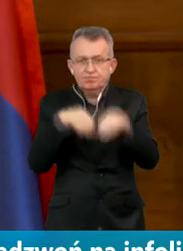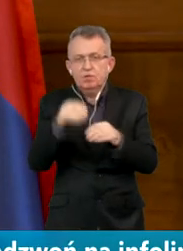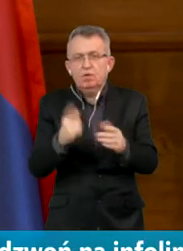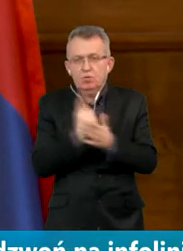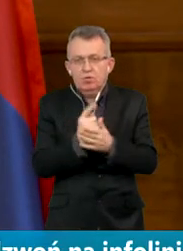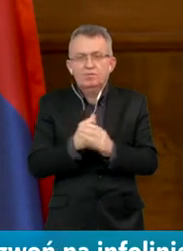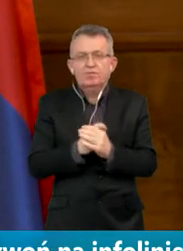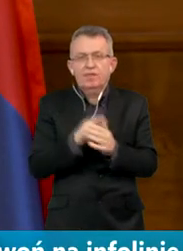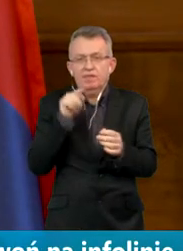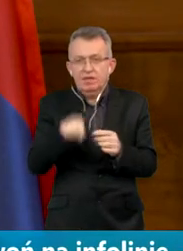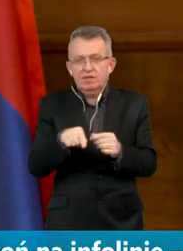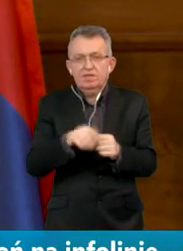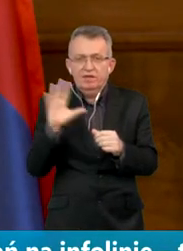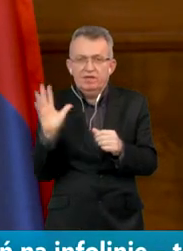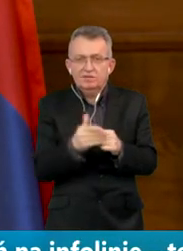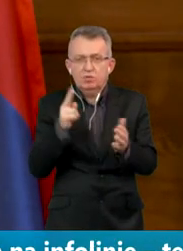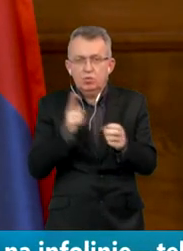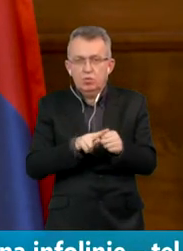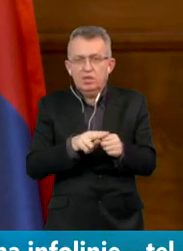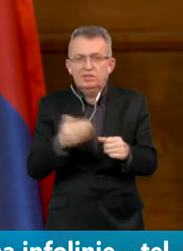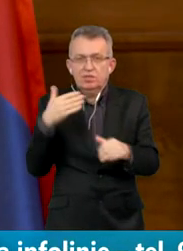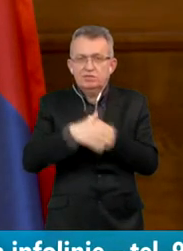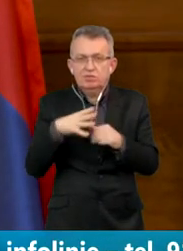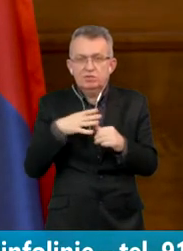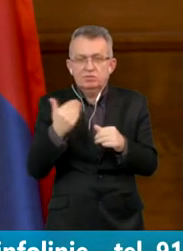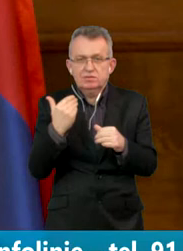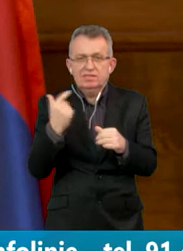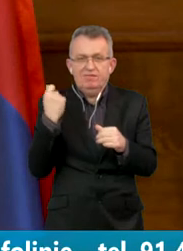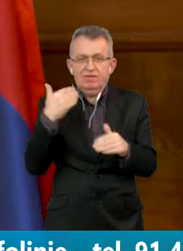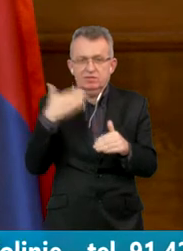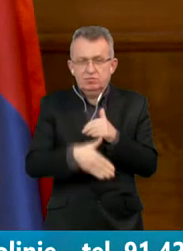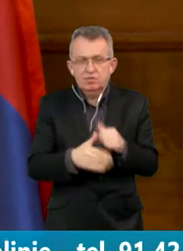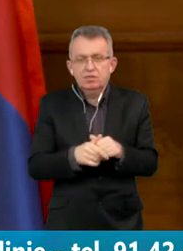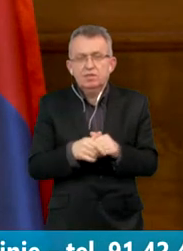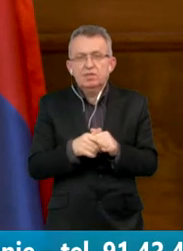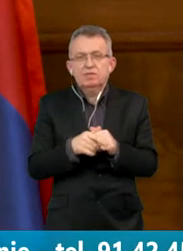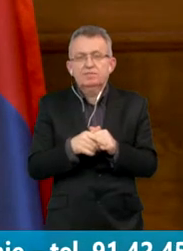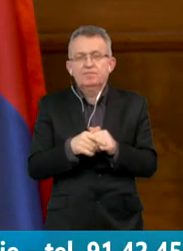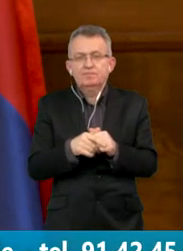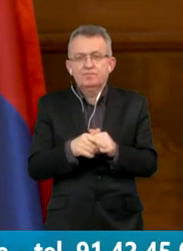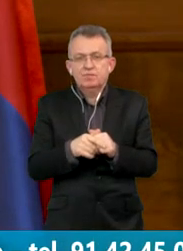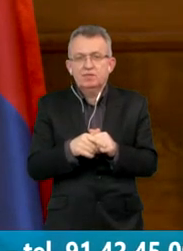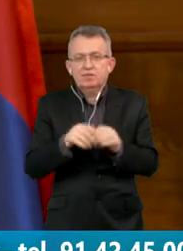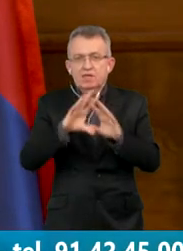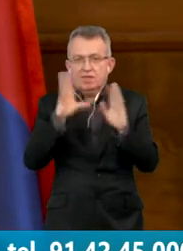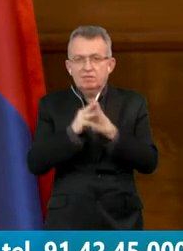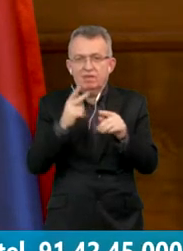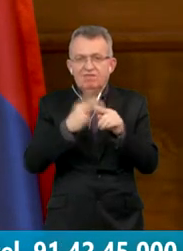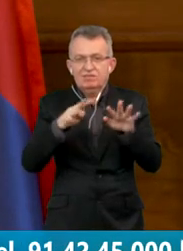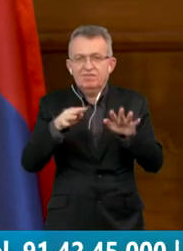w tej edycji, która zakończyła się przed chwilą. W sumie